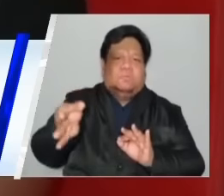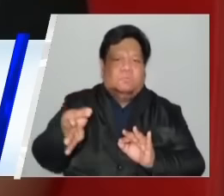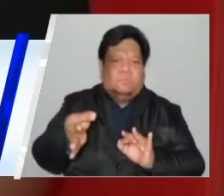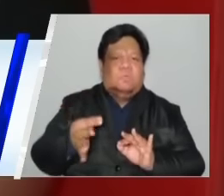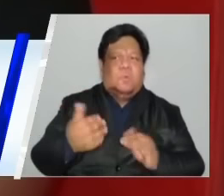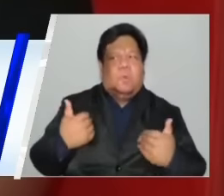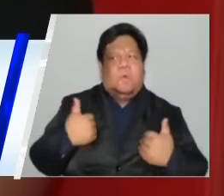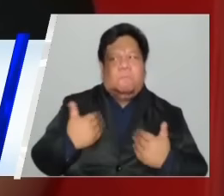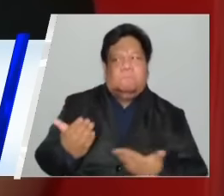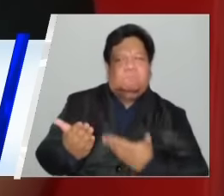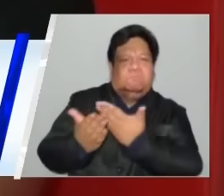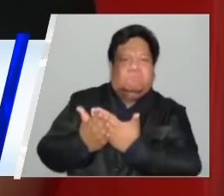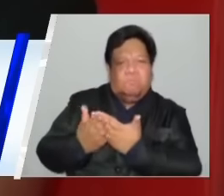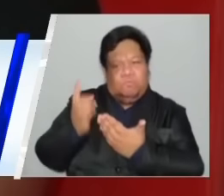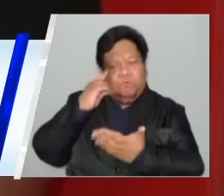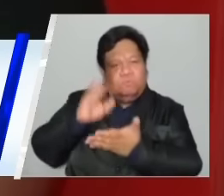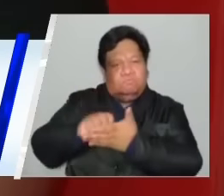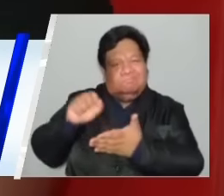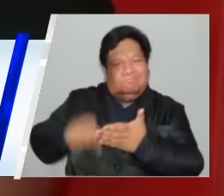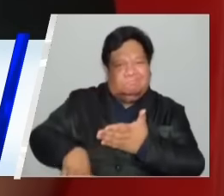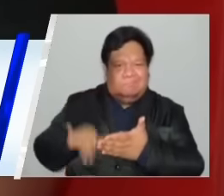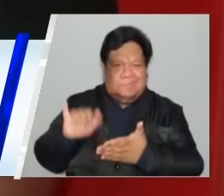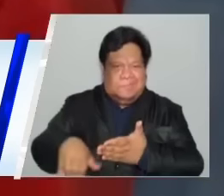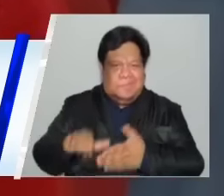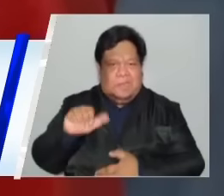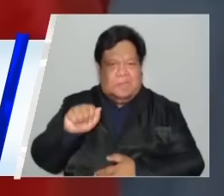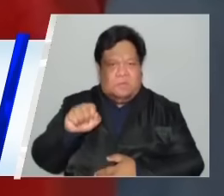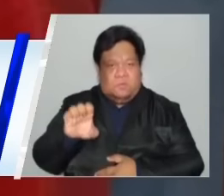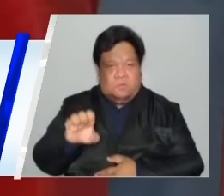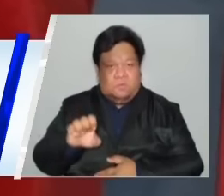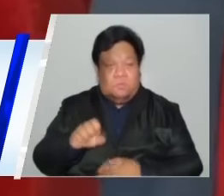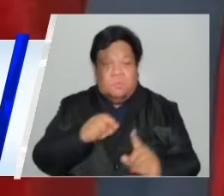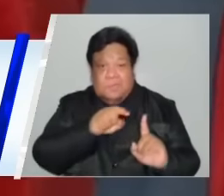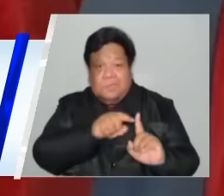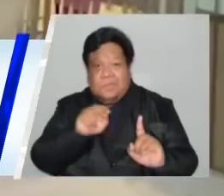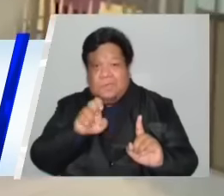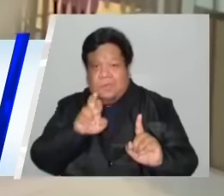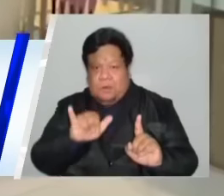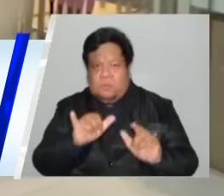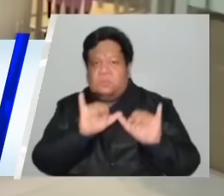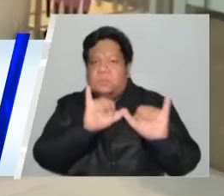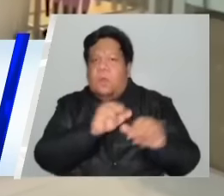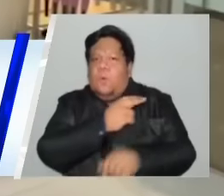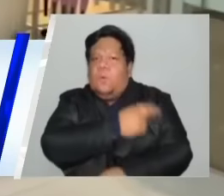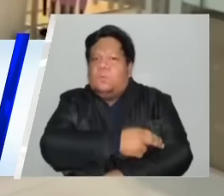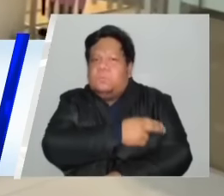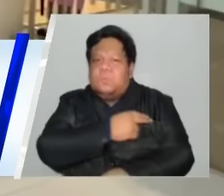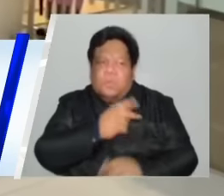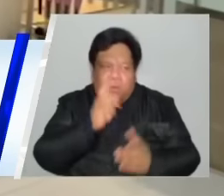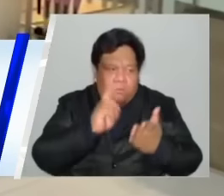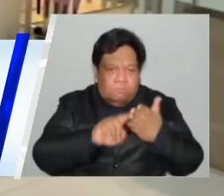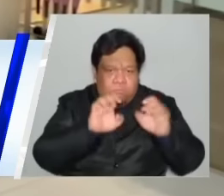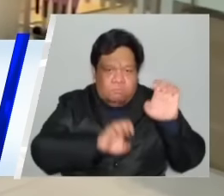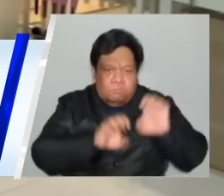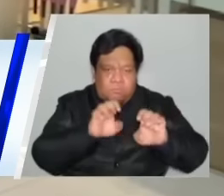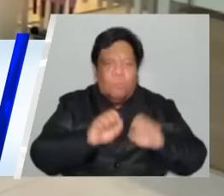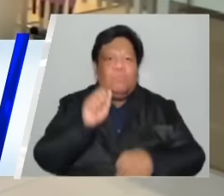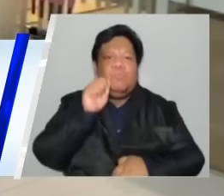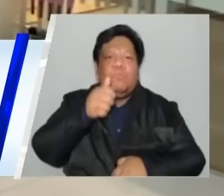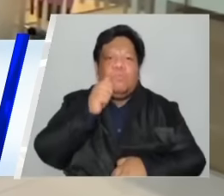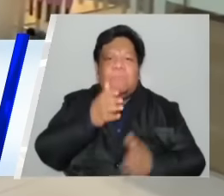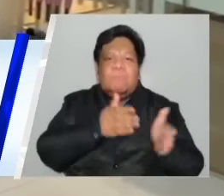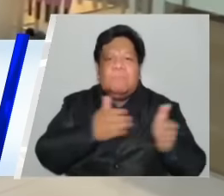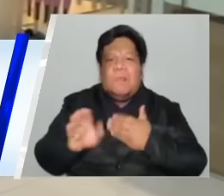para sa kanyang medical evaluation at nakatagdang ibalik sa Pasay City Jail Female Dormitory bukas. Dawit si Neri